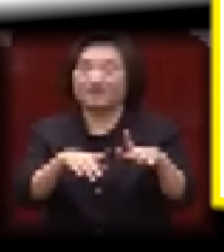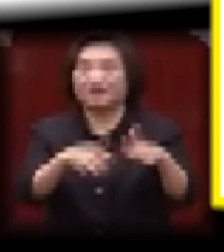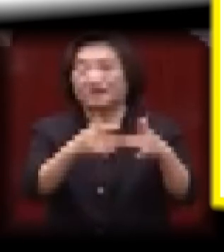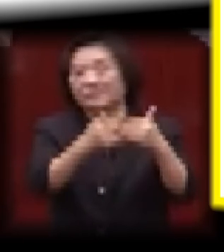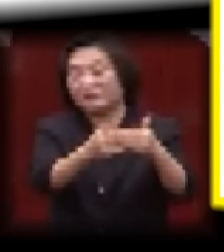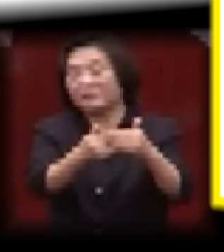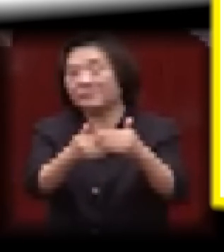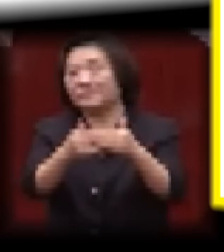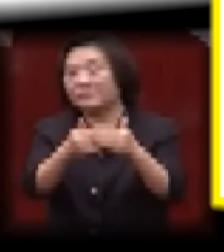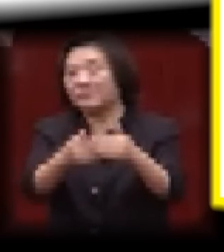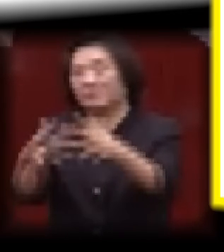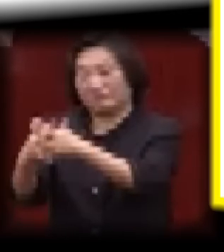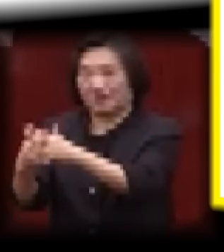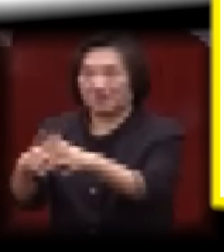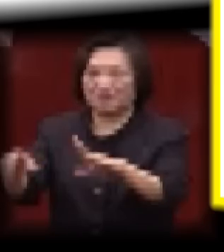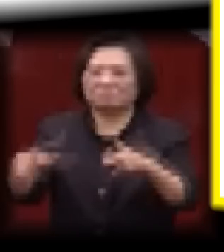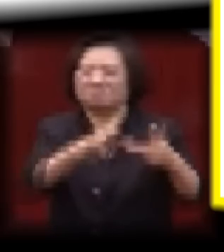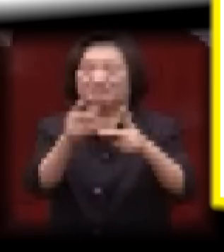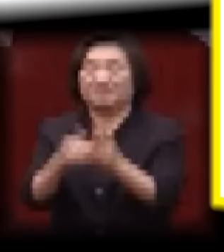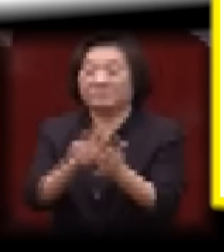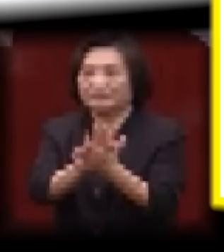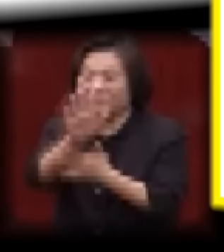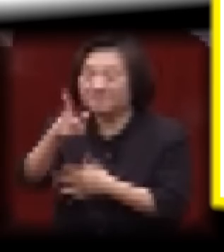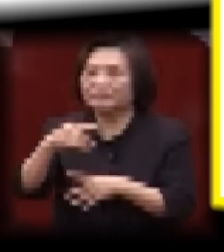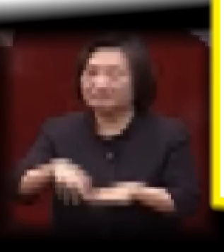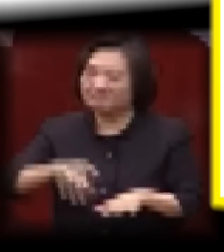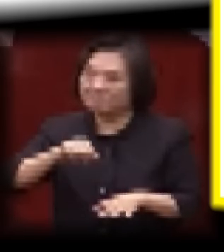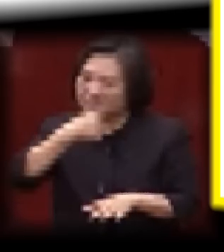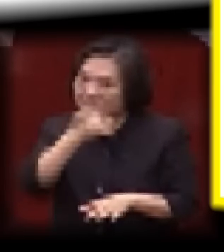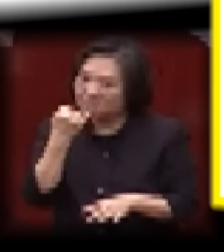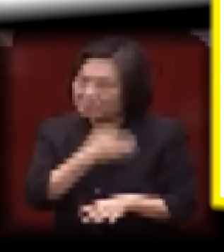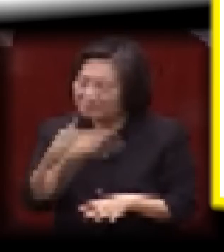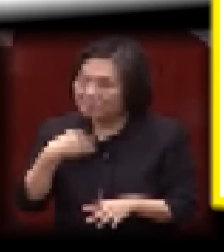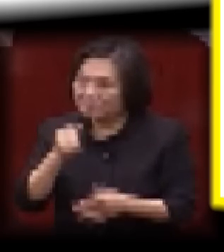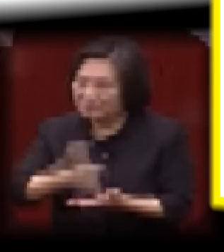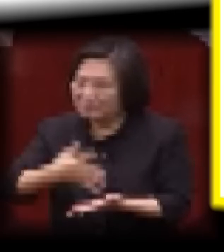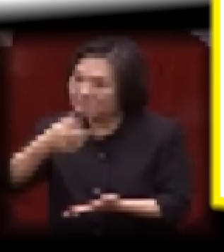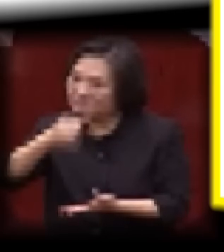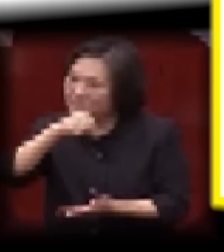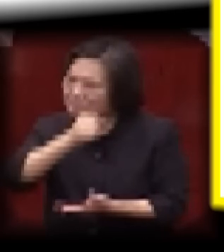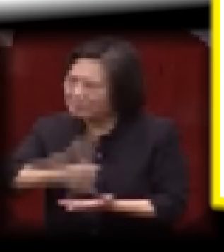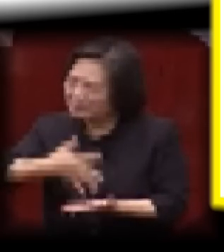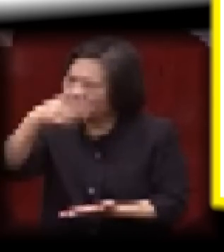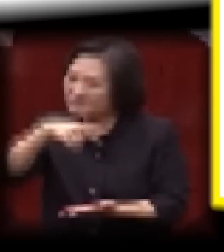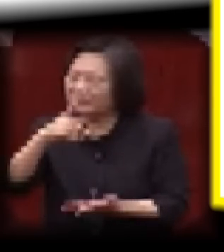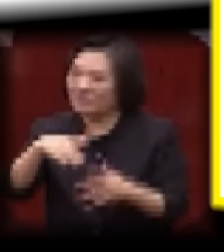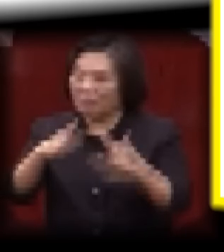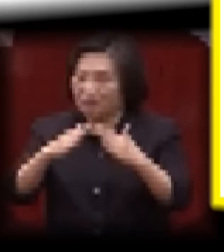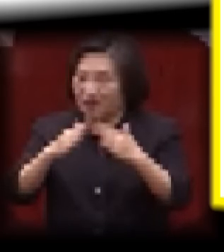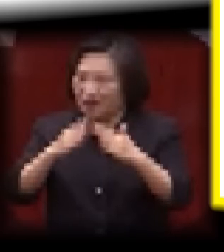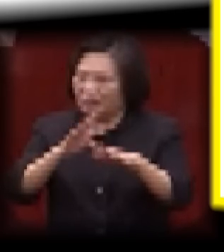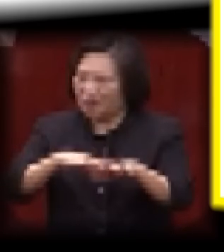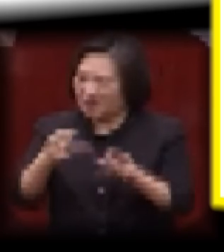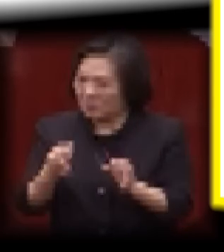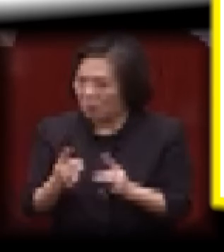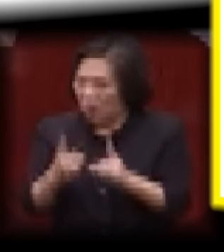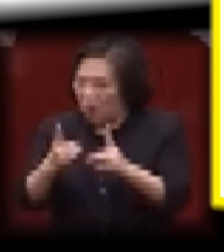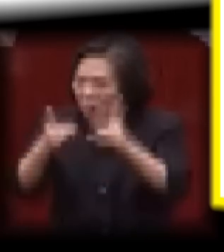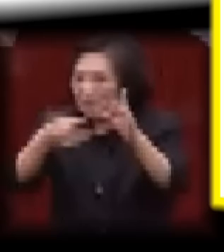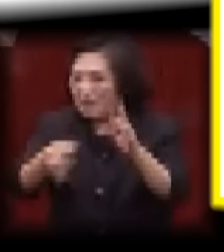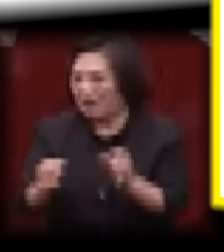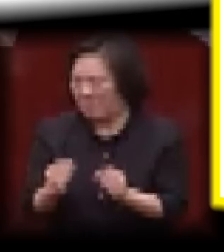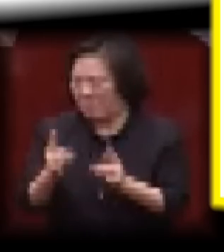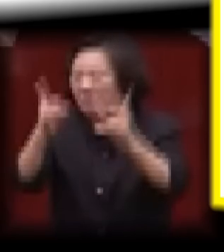资大陆回流台湾，恐怕房屋房地产还会再上涨，所以在这种房地产还有上涨空间的状态下，你